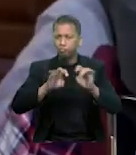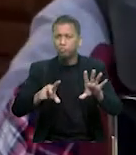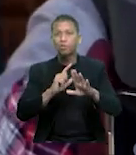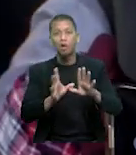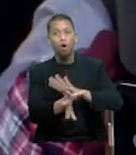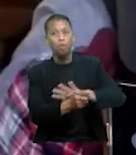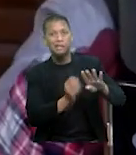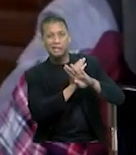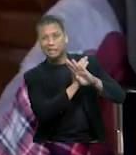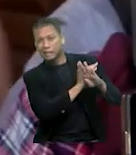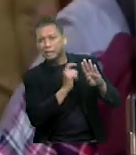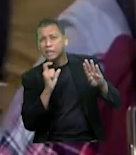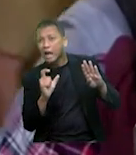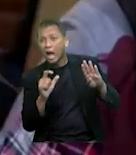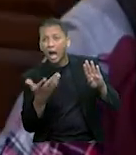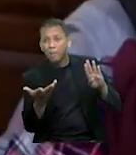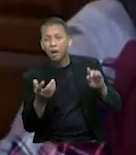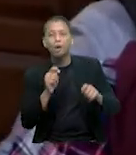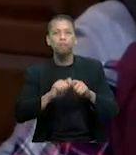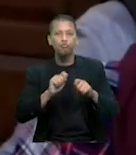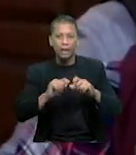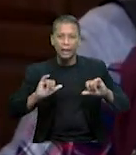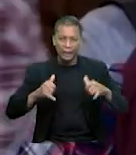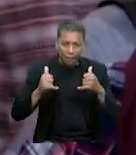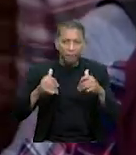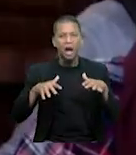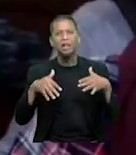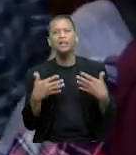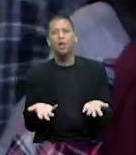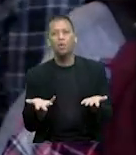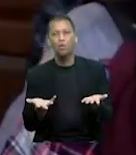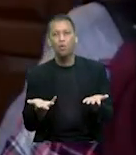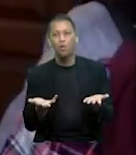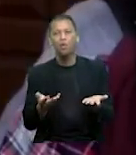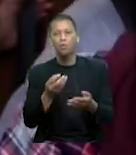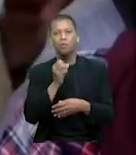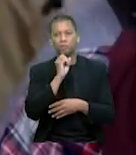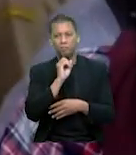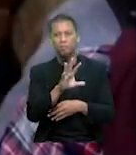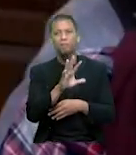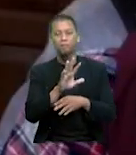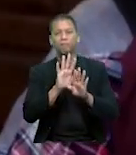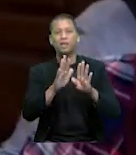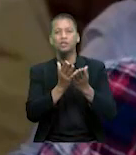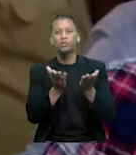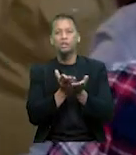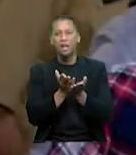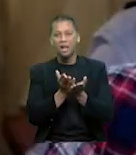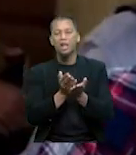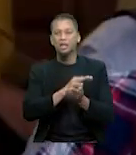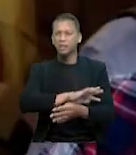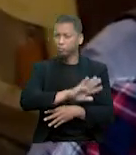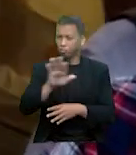kekinian. Ada tadi buat game, sumpama, terus kemudian sampaikan ke medsos agar bisa menjangkau ke semua tempat